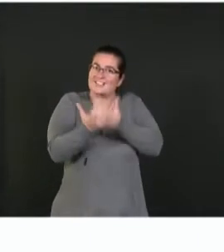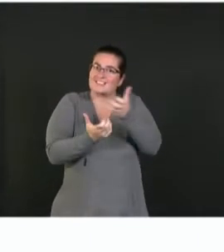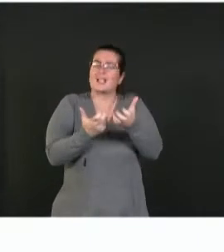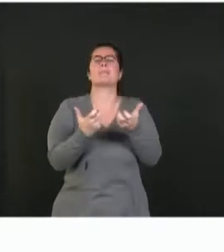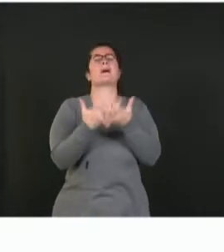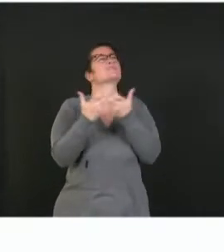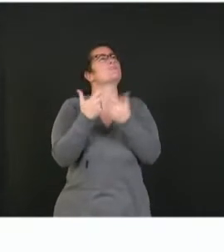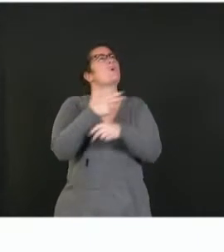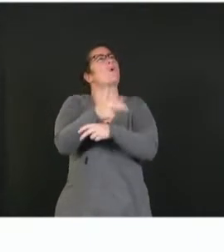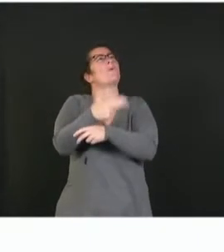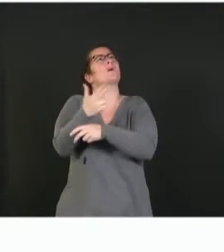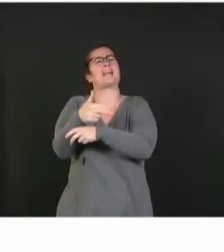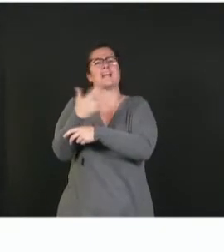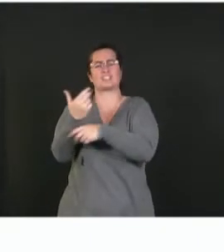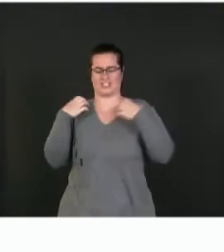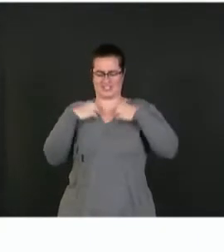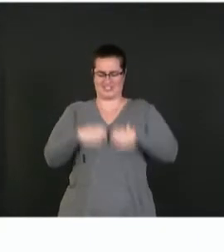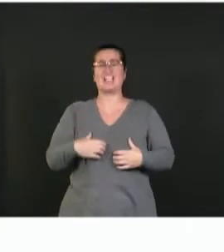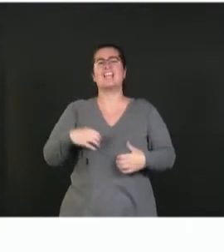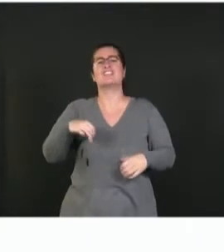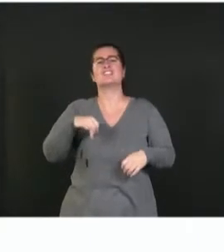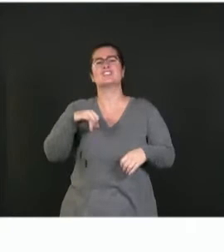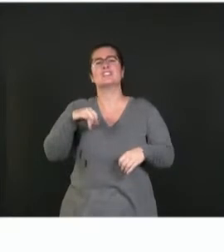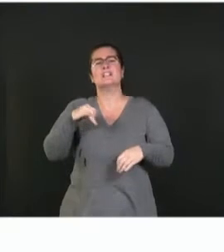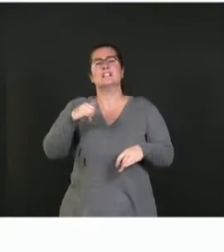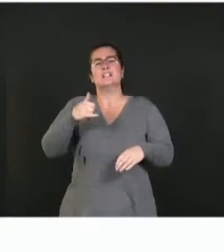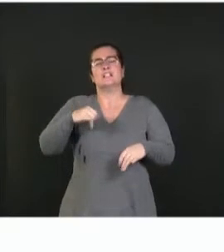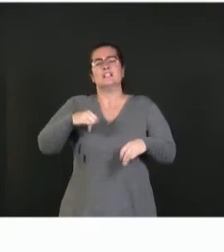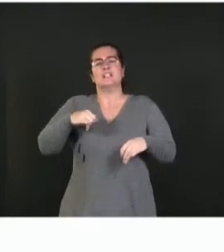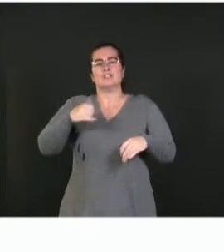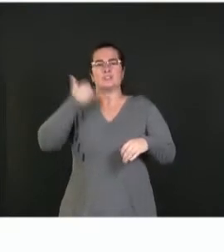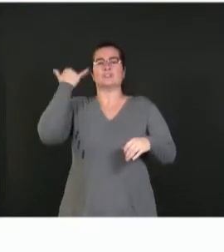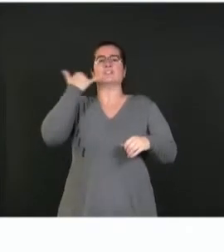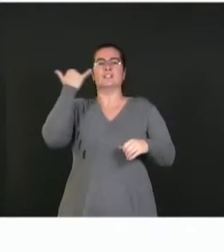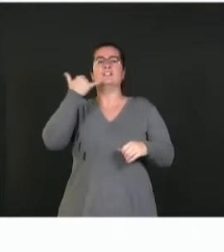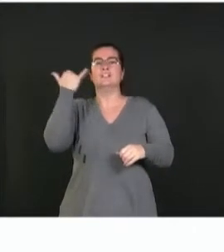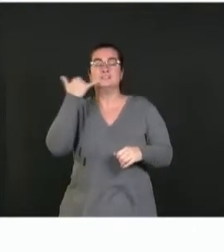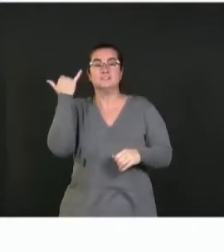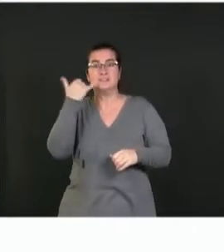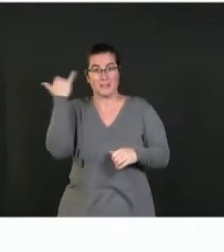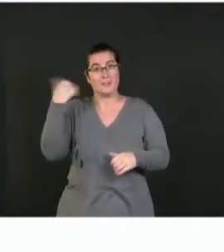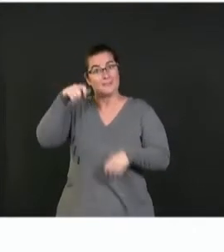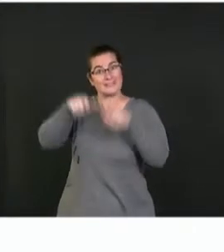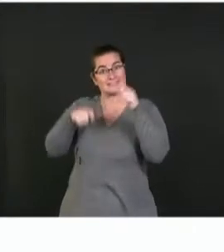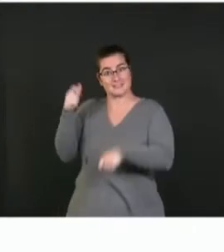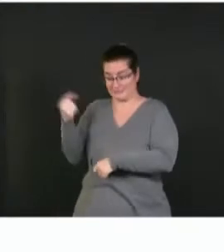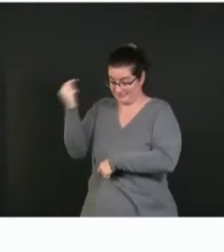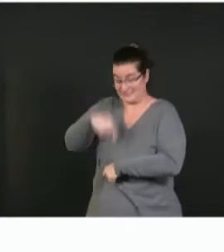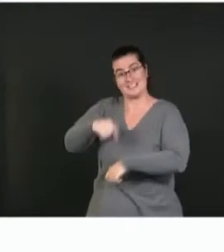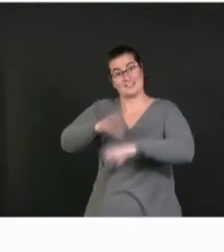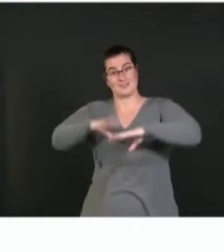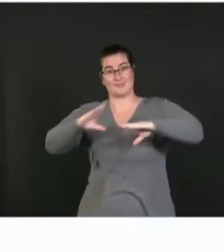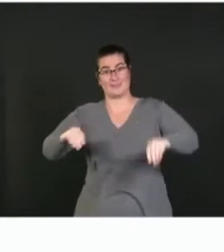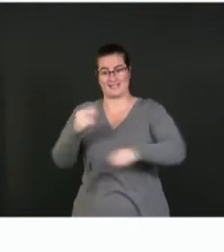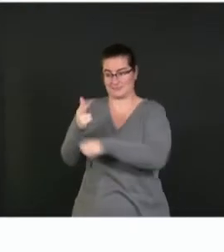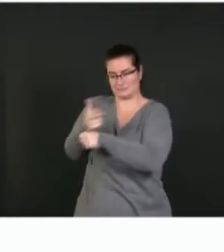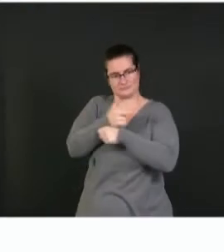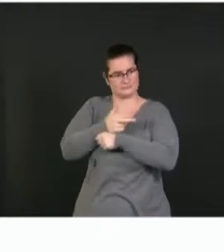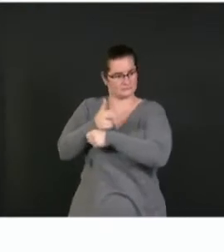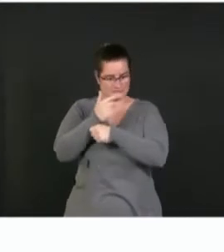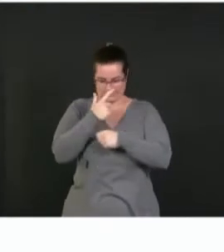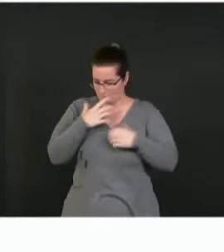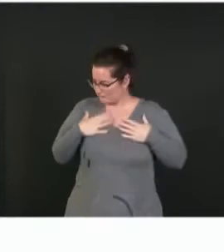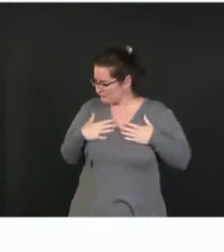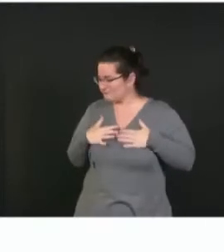moment des Gilets jaunes, où les journalistes sont venus visiter ces logements et entendre les personnes qui habitaient là. Donc voilà, cet ensemble